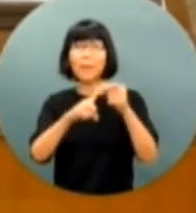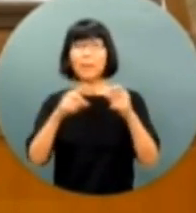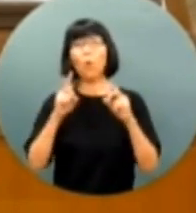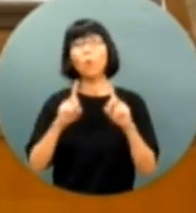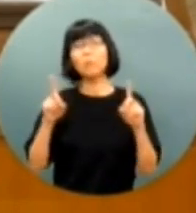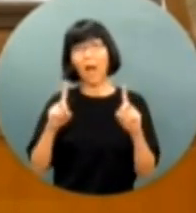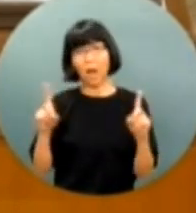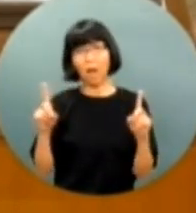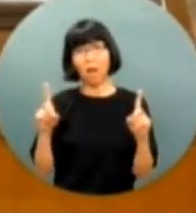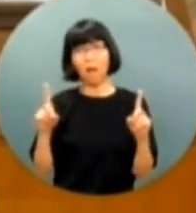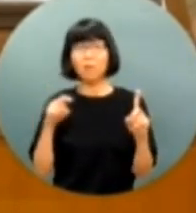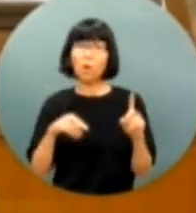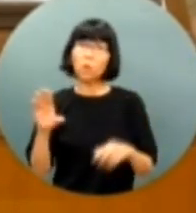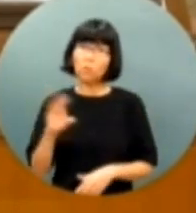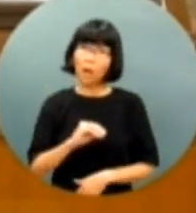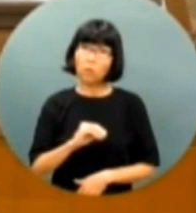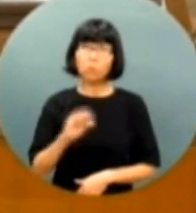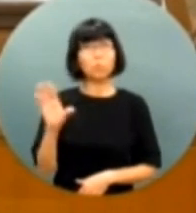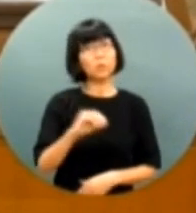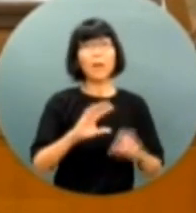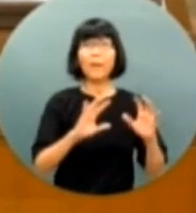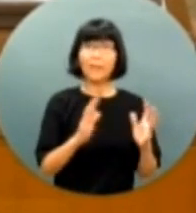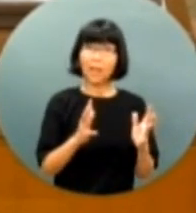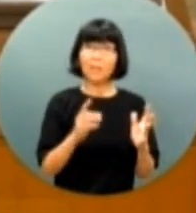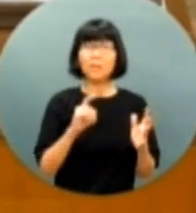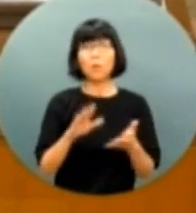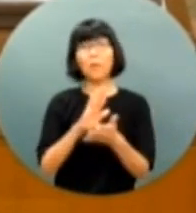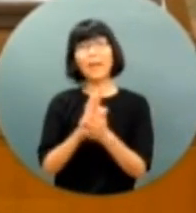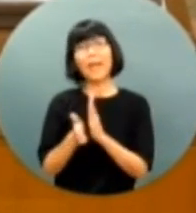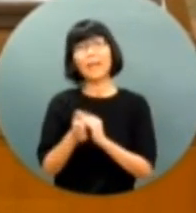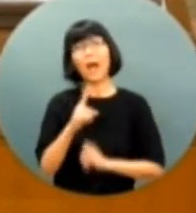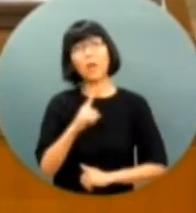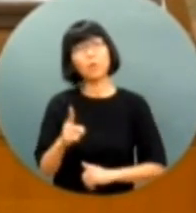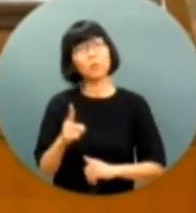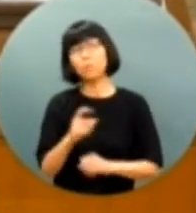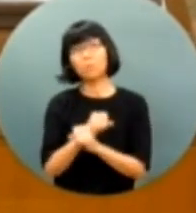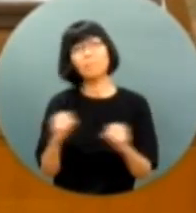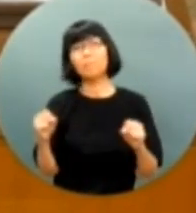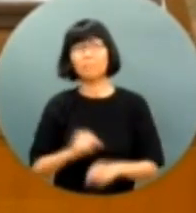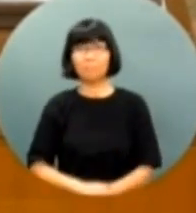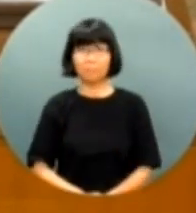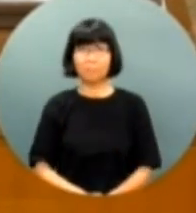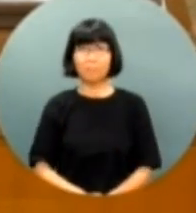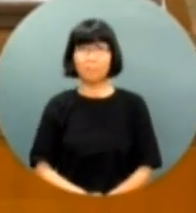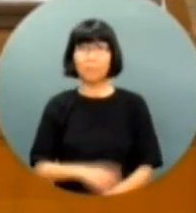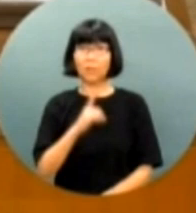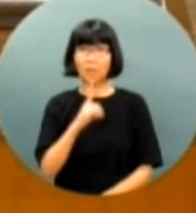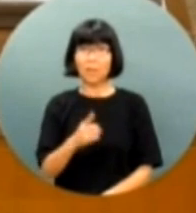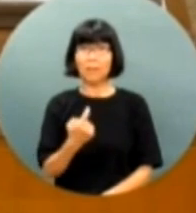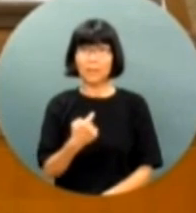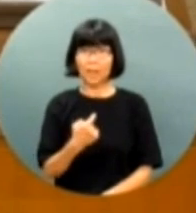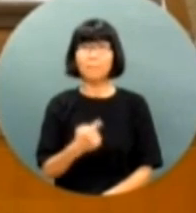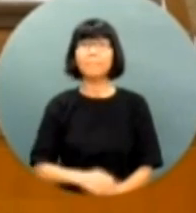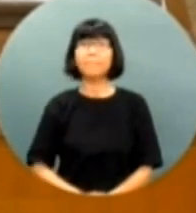ので、その辺を使うか使わないかは県が口を差し挟むべきではものではないと、こういうように申し上げたわ